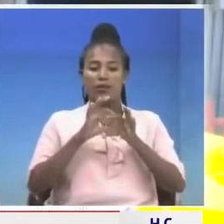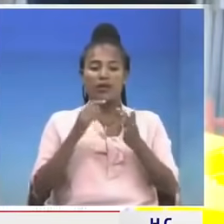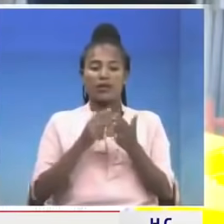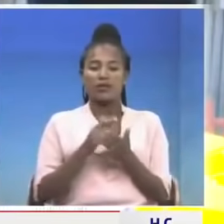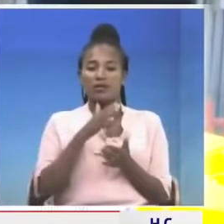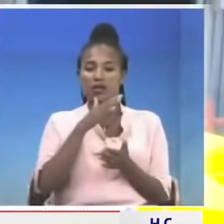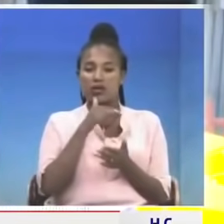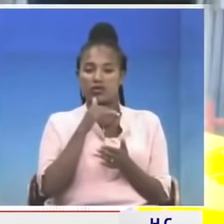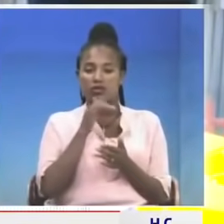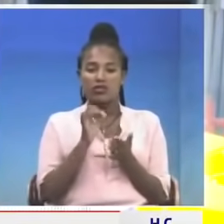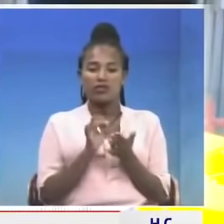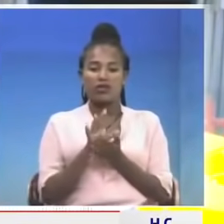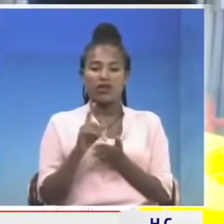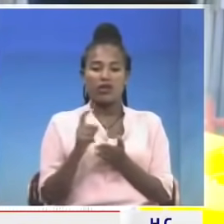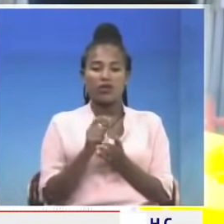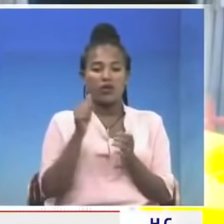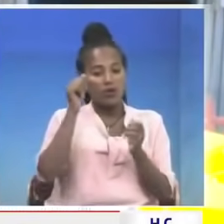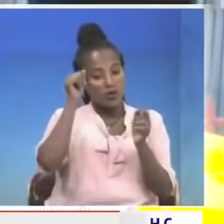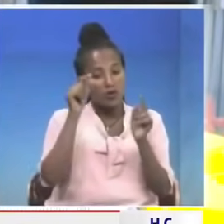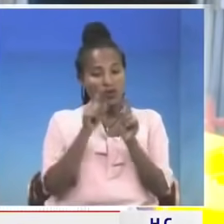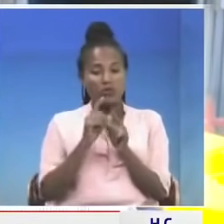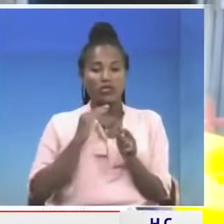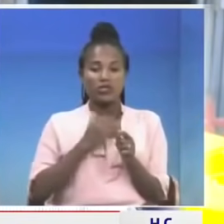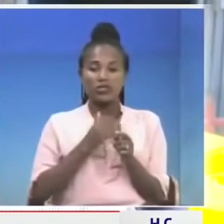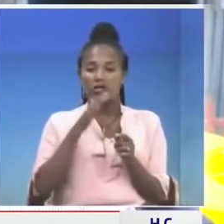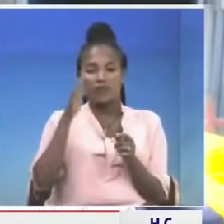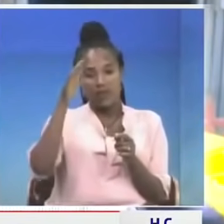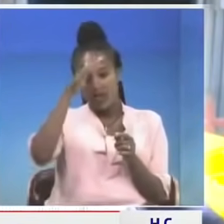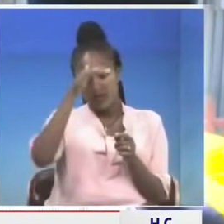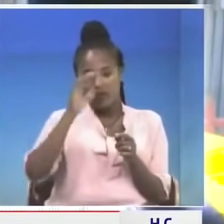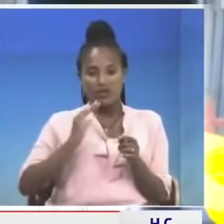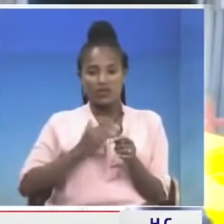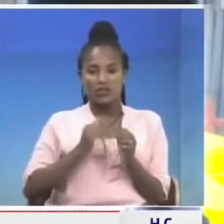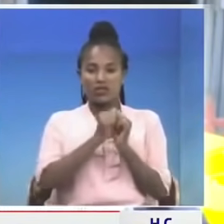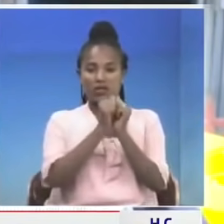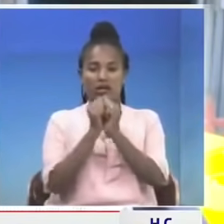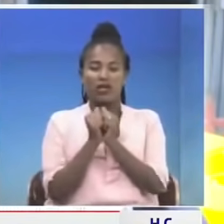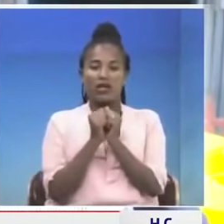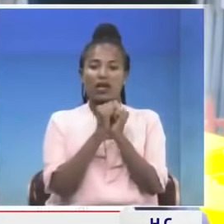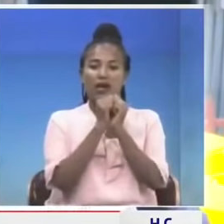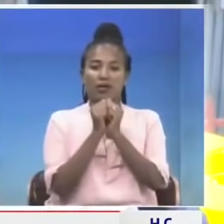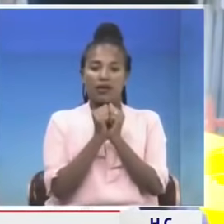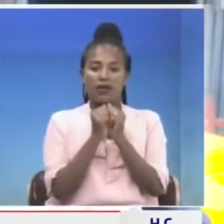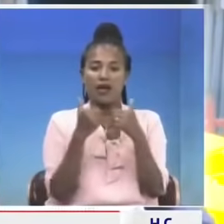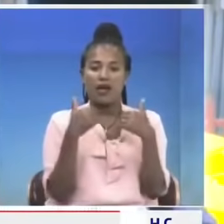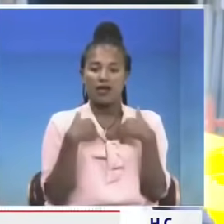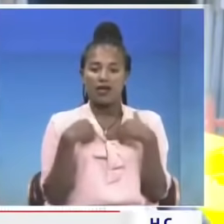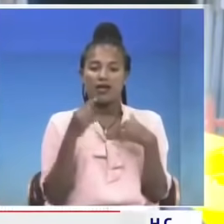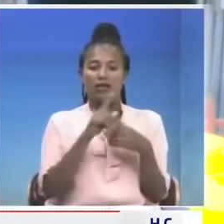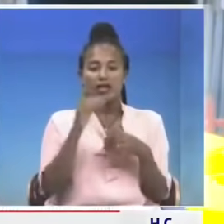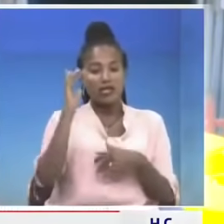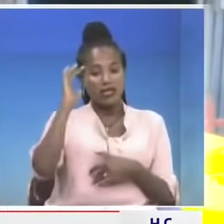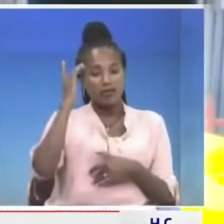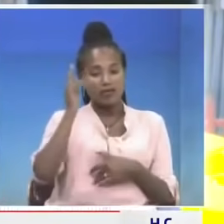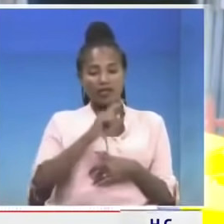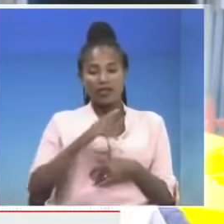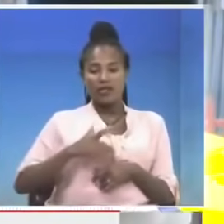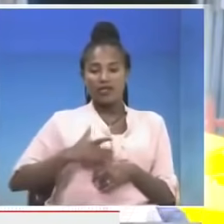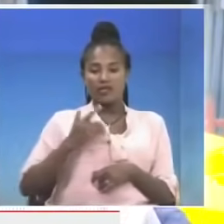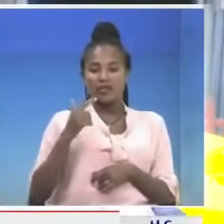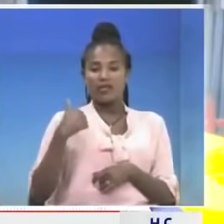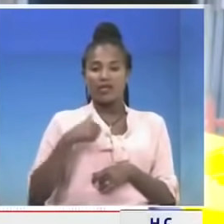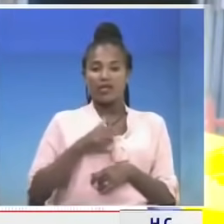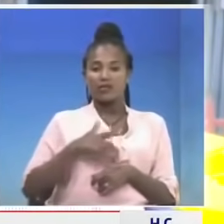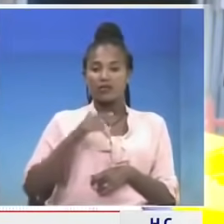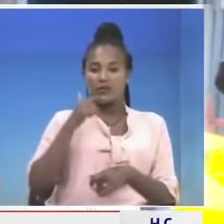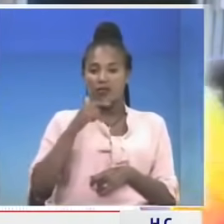እናቶች ተፈናቃይ ከሆኑ ወንድሞቻችንና አባቶቻችን ጋር አብረን አለን። የእናንተ ህመም የእናንተ ስሜት የእኛ ስሜት ነው